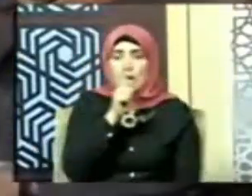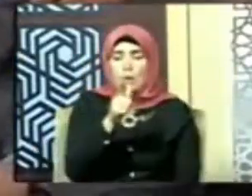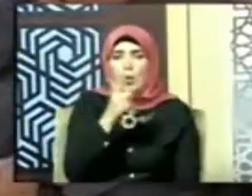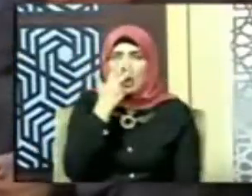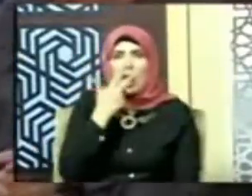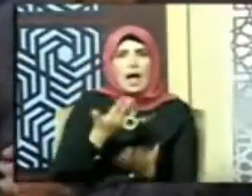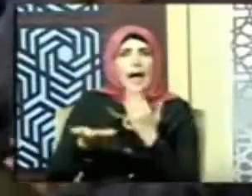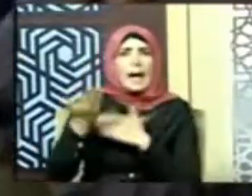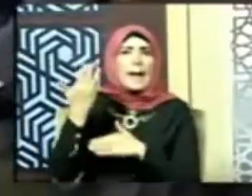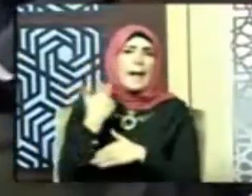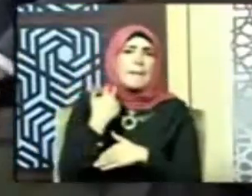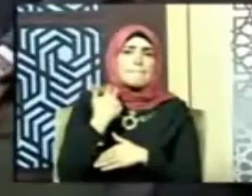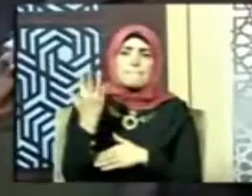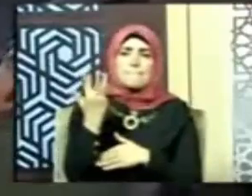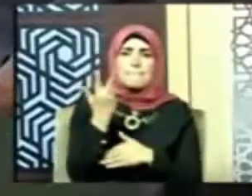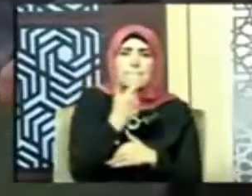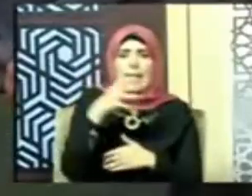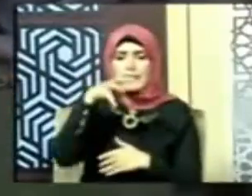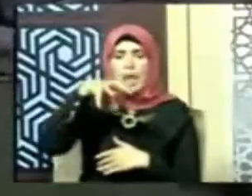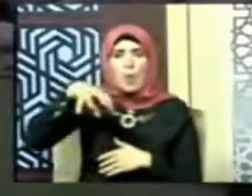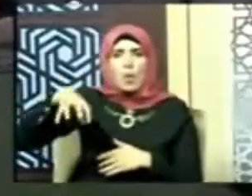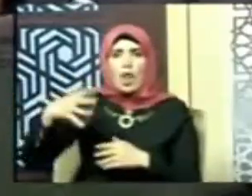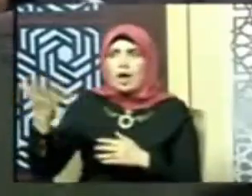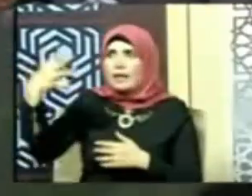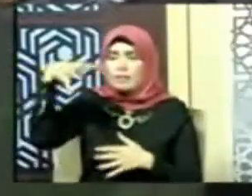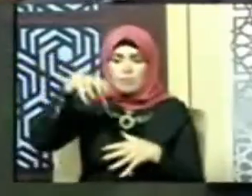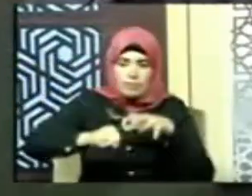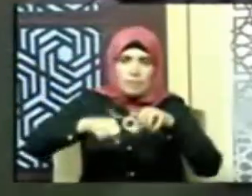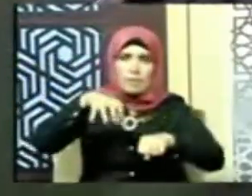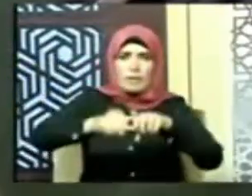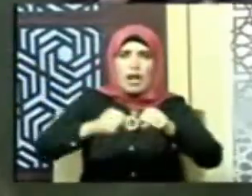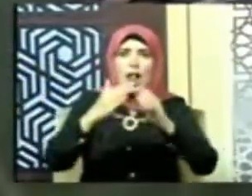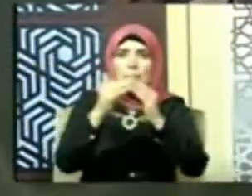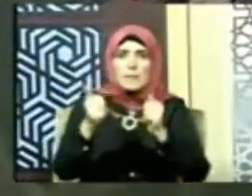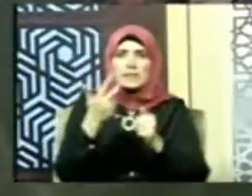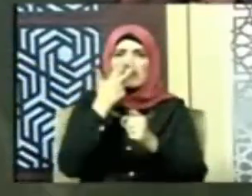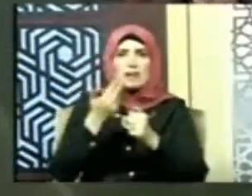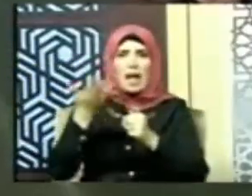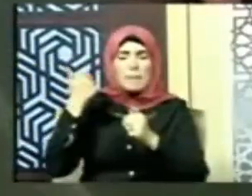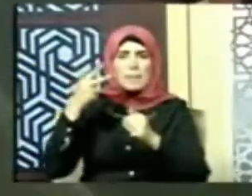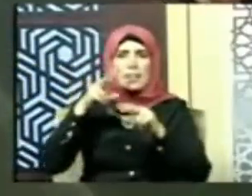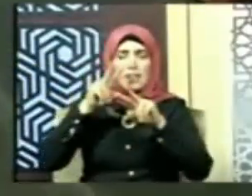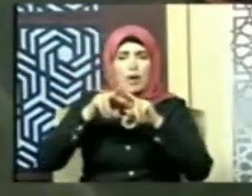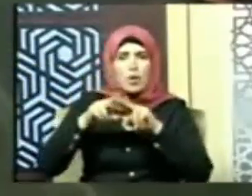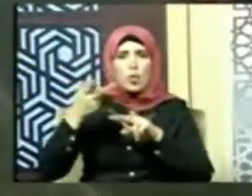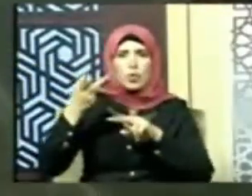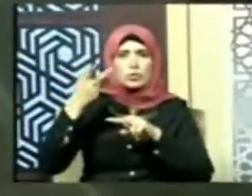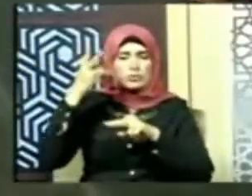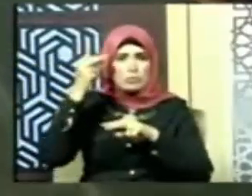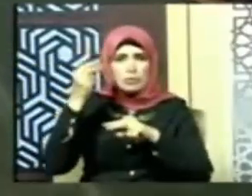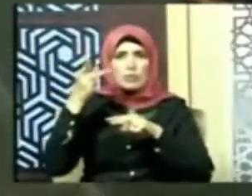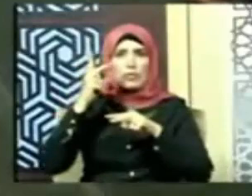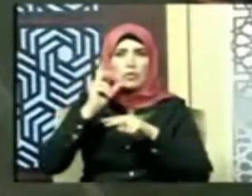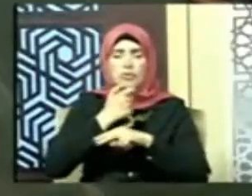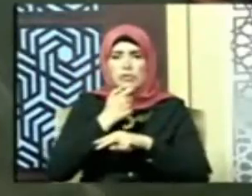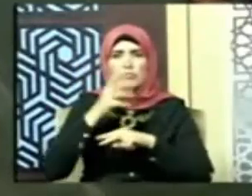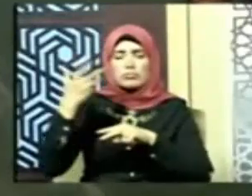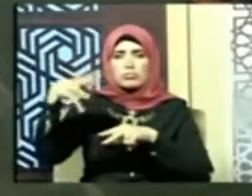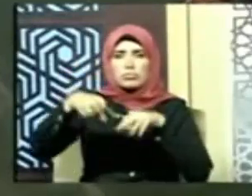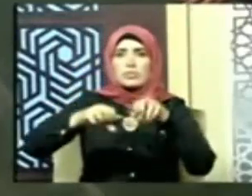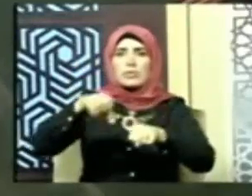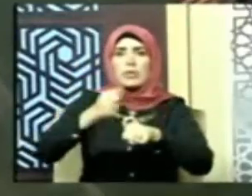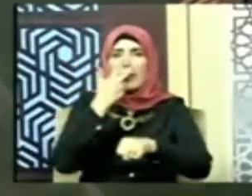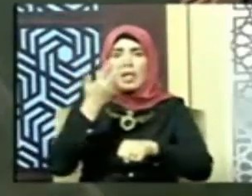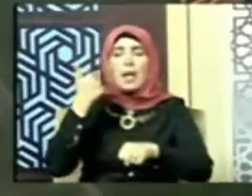وجاءت، كم بغت دولة علي وجاءت ثم زالت، وتلك